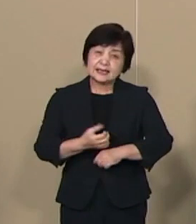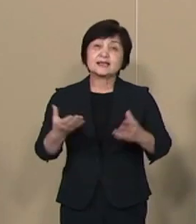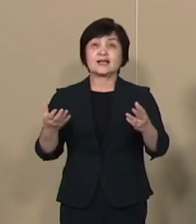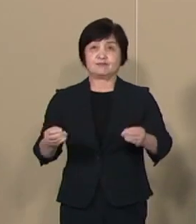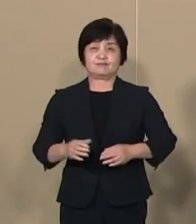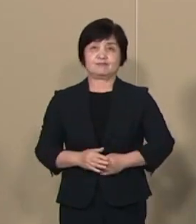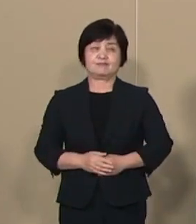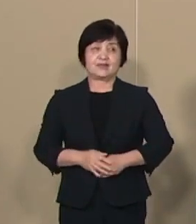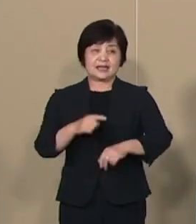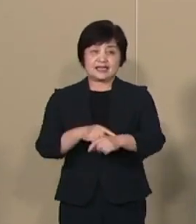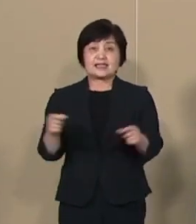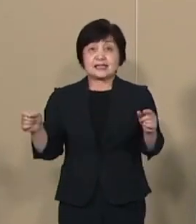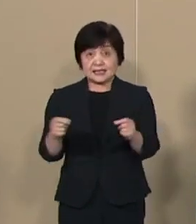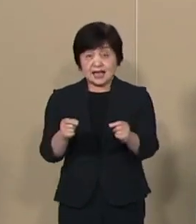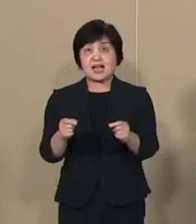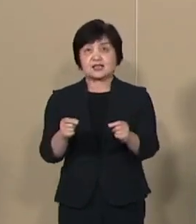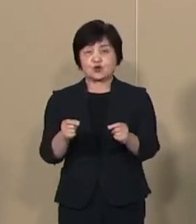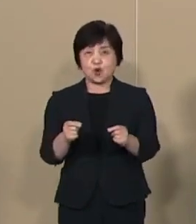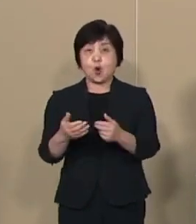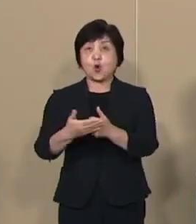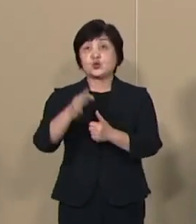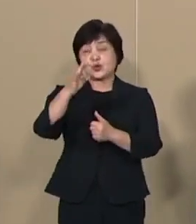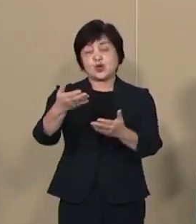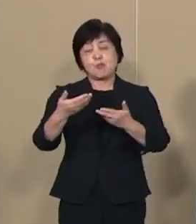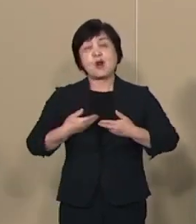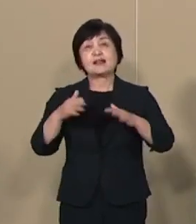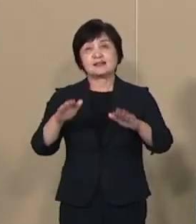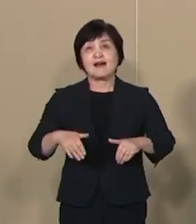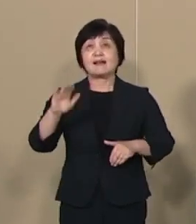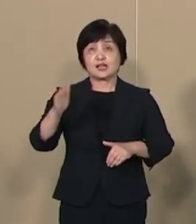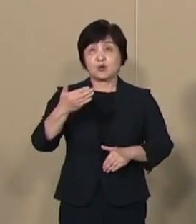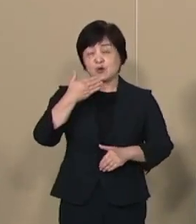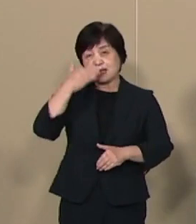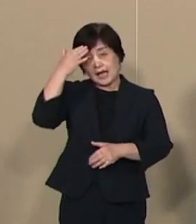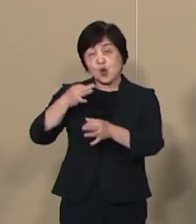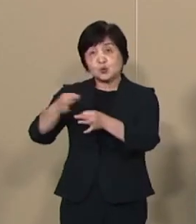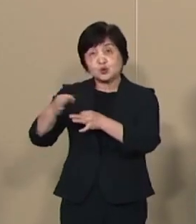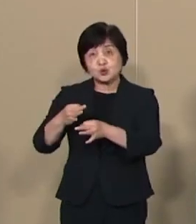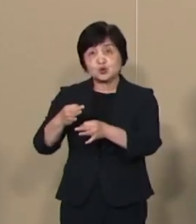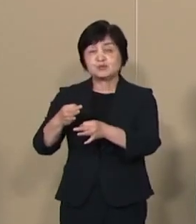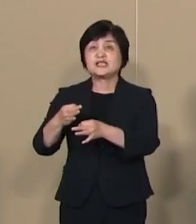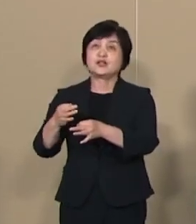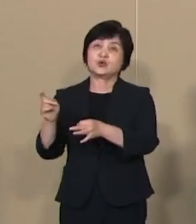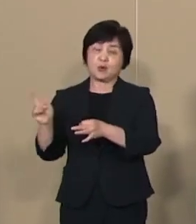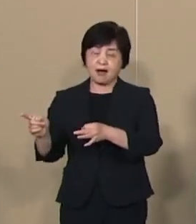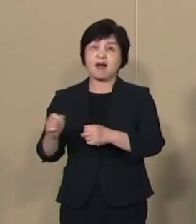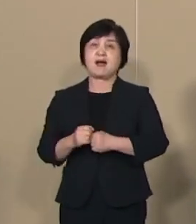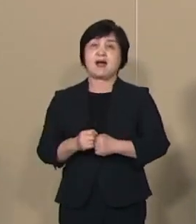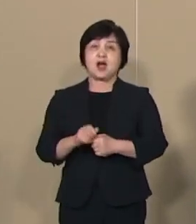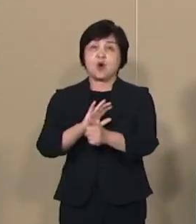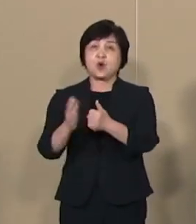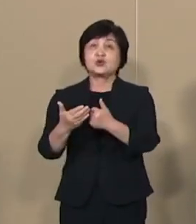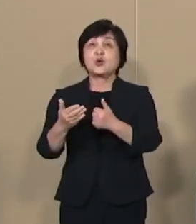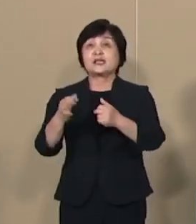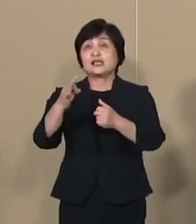まだね二弾保証金とかもらってて良かったけど酒屋さんとかねなんかそこにもの卸してる人たちとか保証金